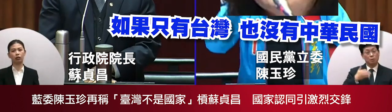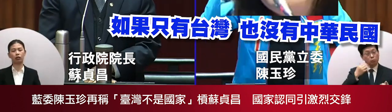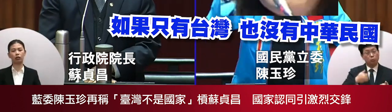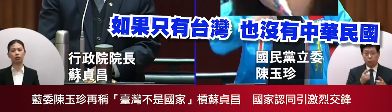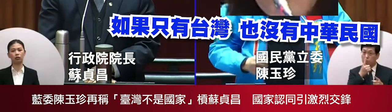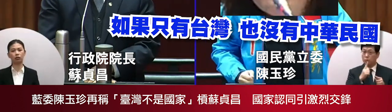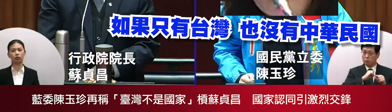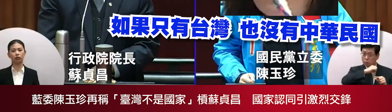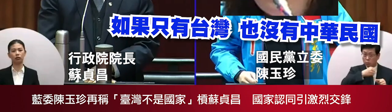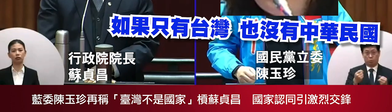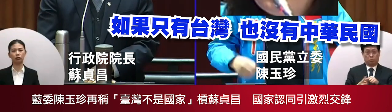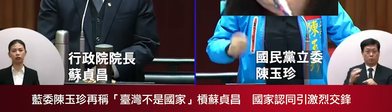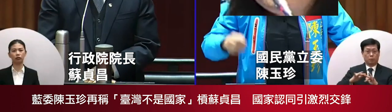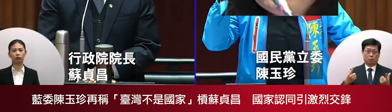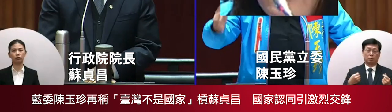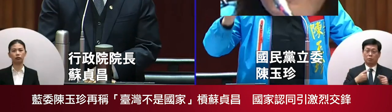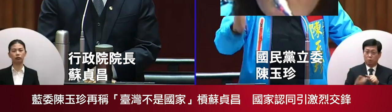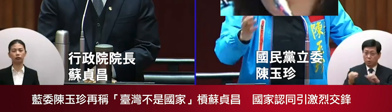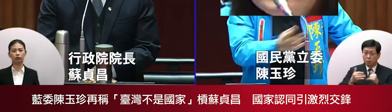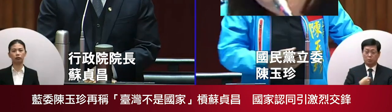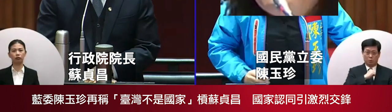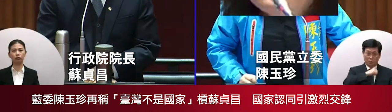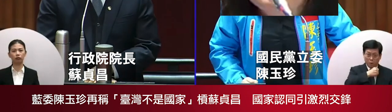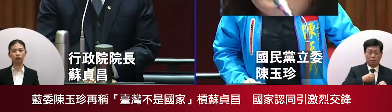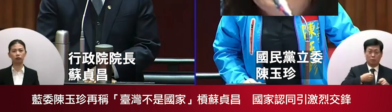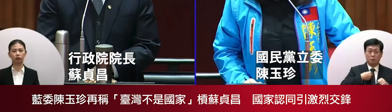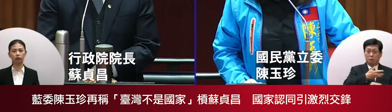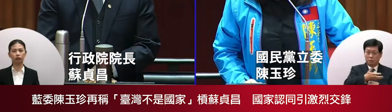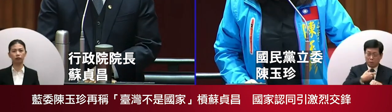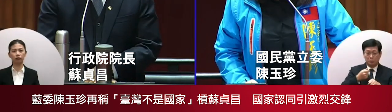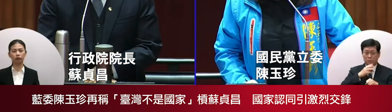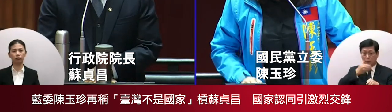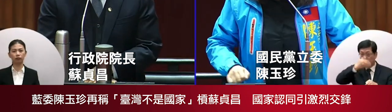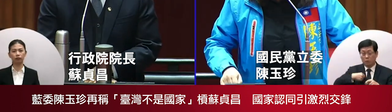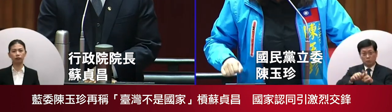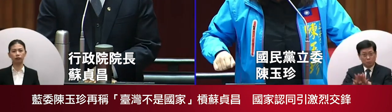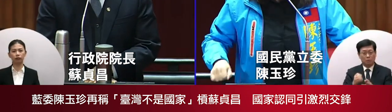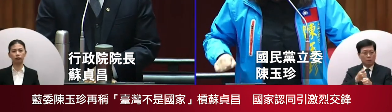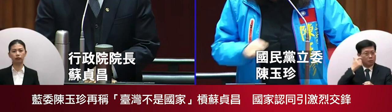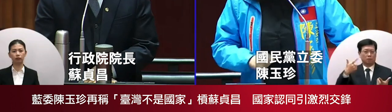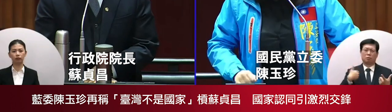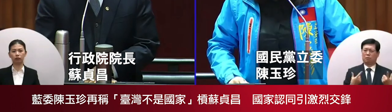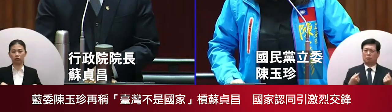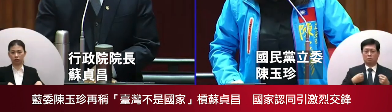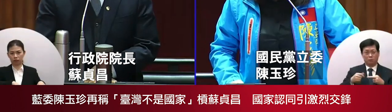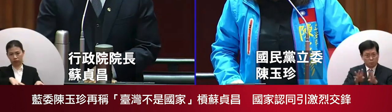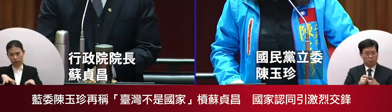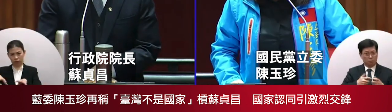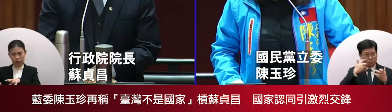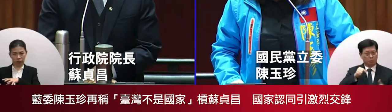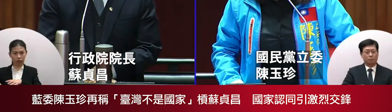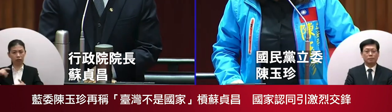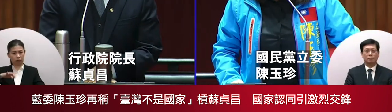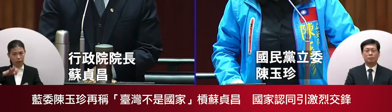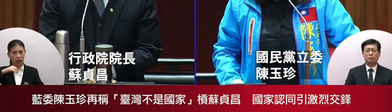果只有台湾也没有中华民国啊，中华民国就有台湾、澎湖、金门、马祖嘛。你忘记我们金门，我们金门就是很在乎这一点。